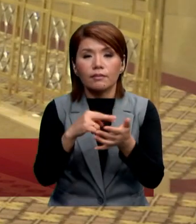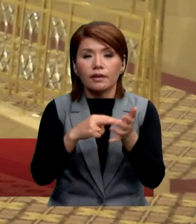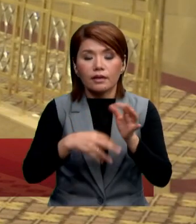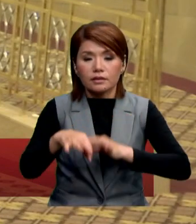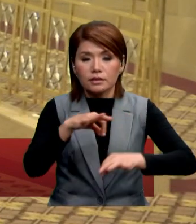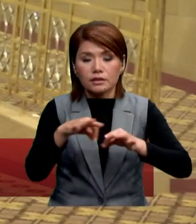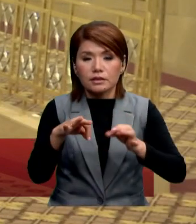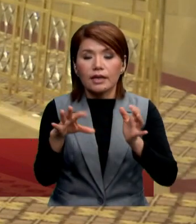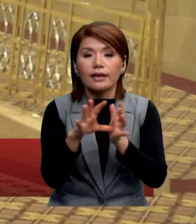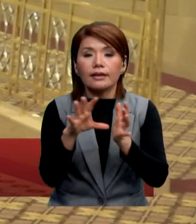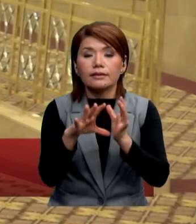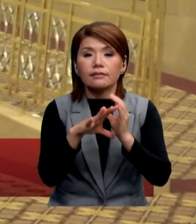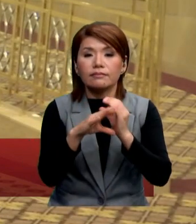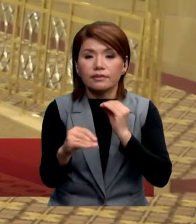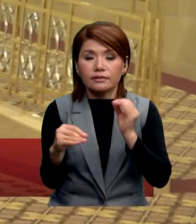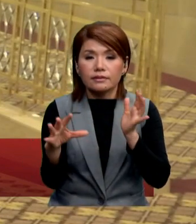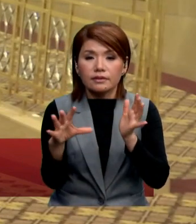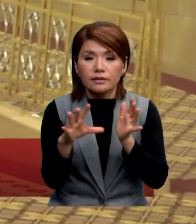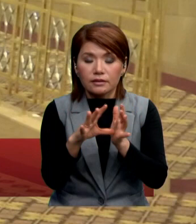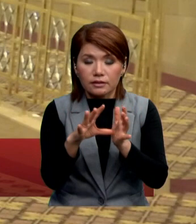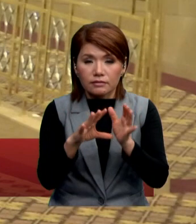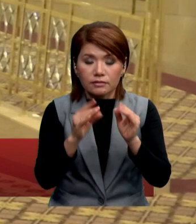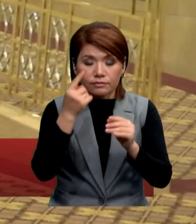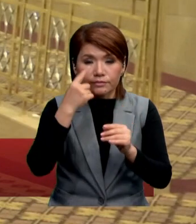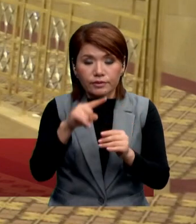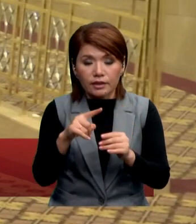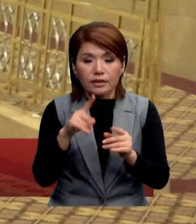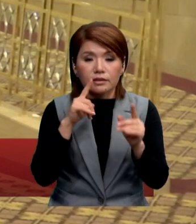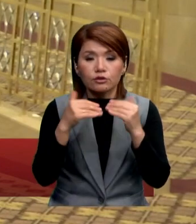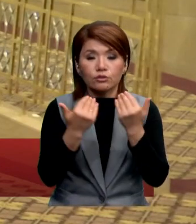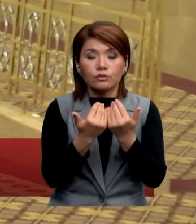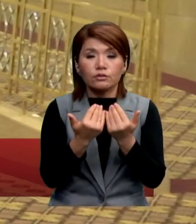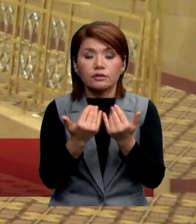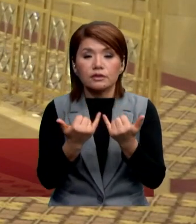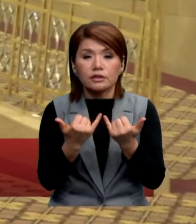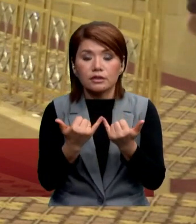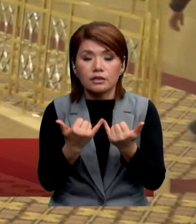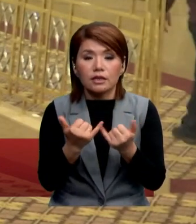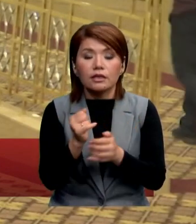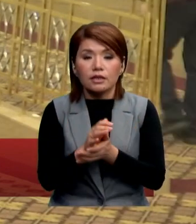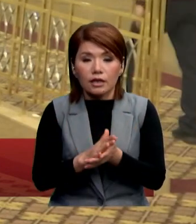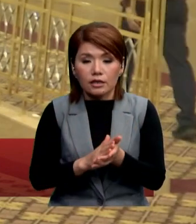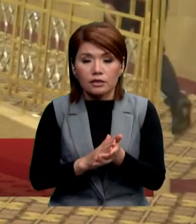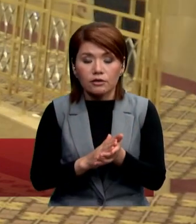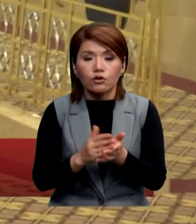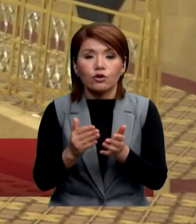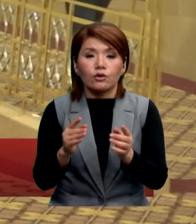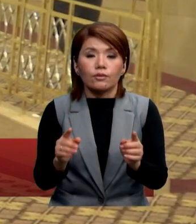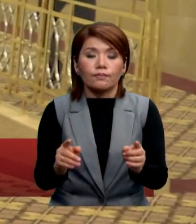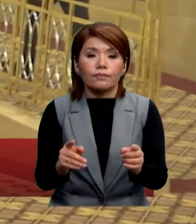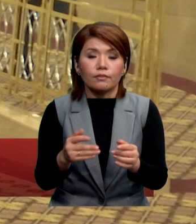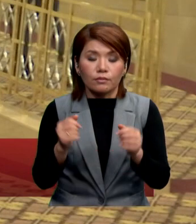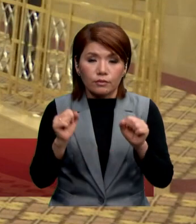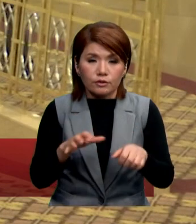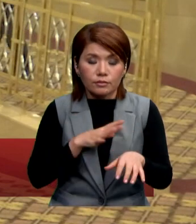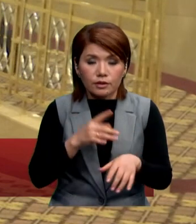по электротранспорту. Надеюсь, что нынешний состав Мажилиса сможет его сдвинуть с мертвой точки, реализовать. То есть там